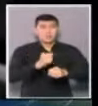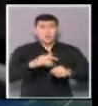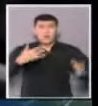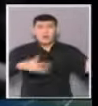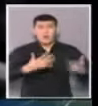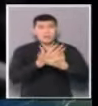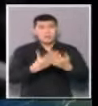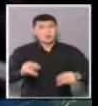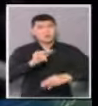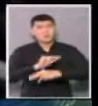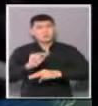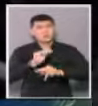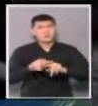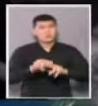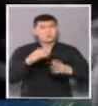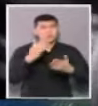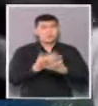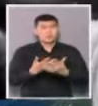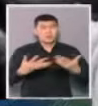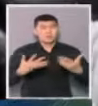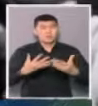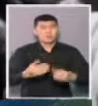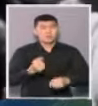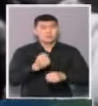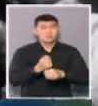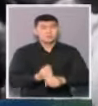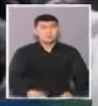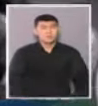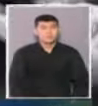болмаған қазы дәстүр тірі болып осы уақытқа шейін жетпеген болар.